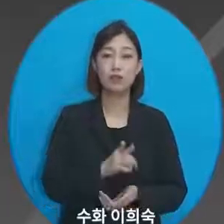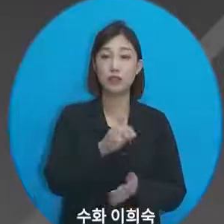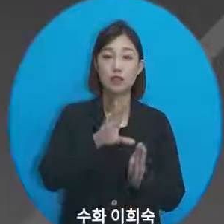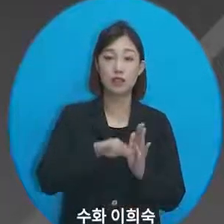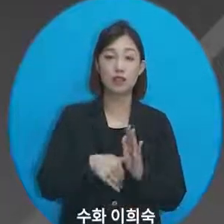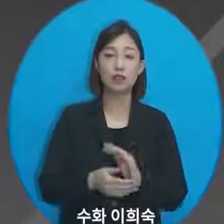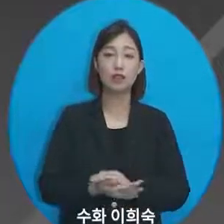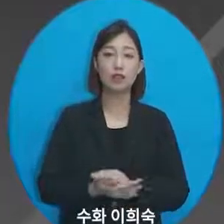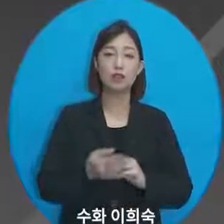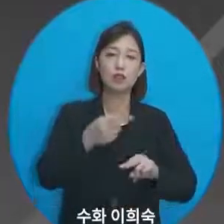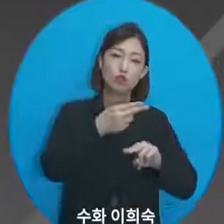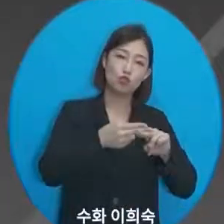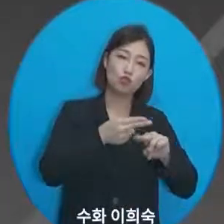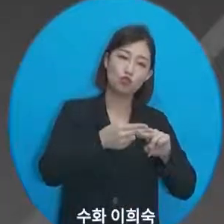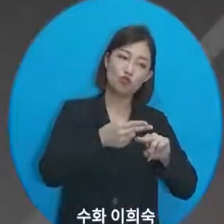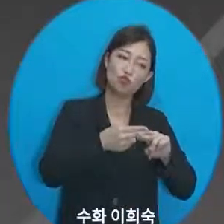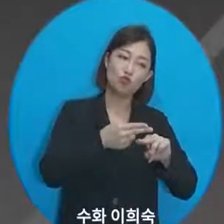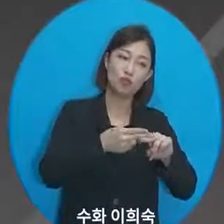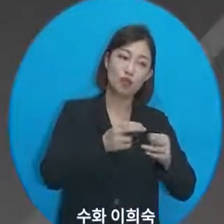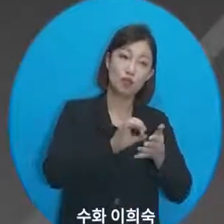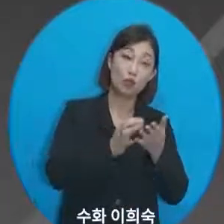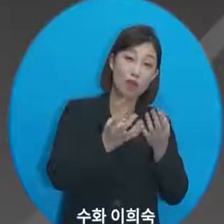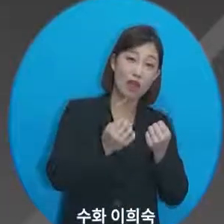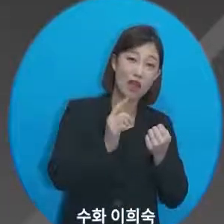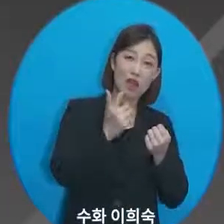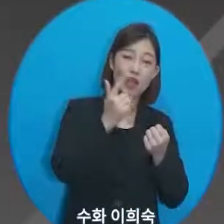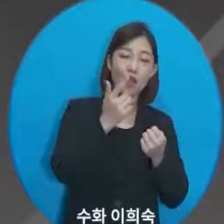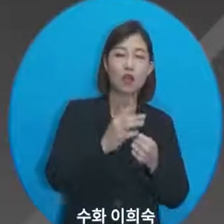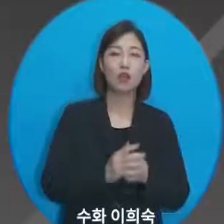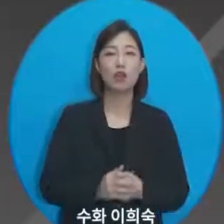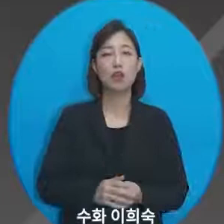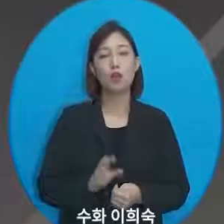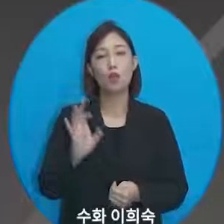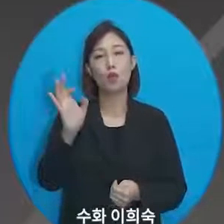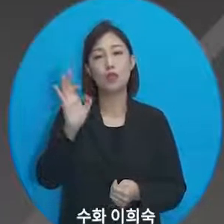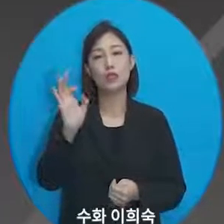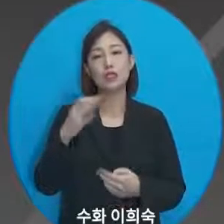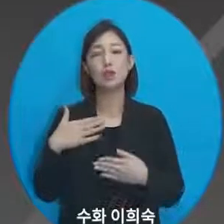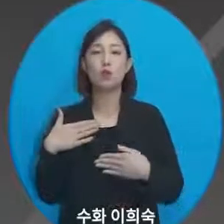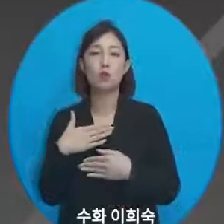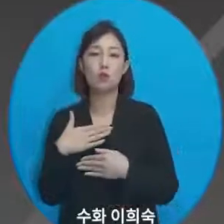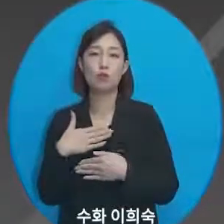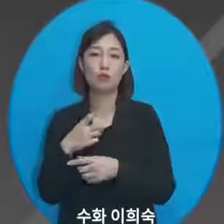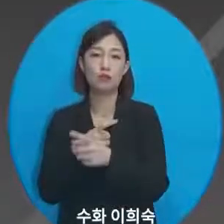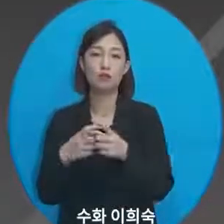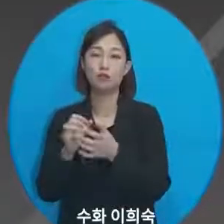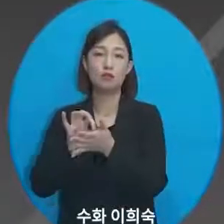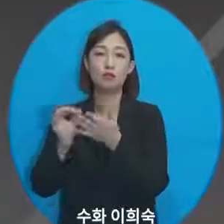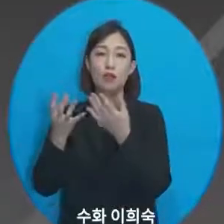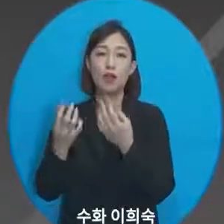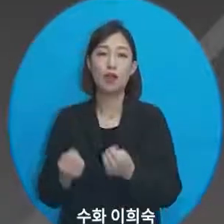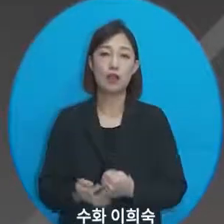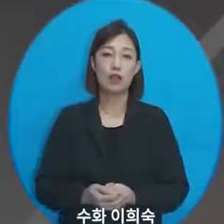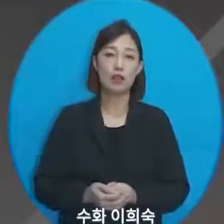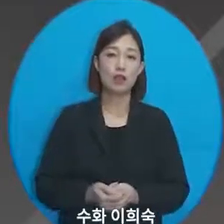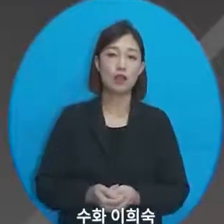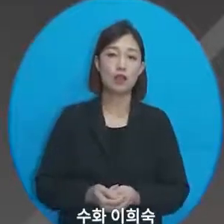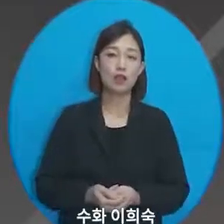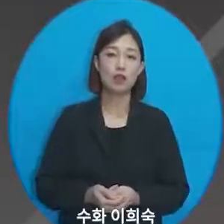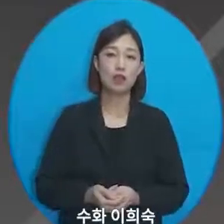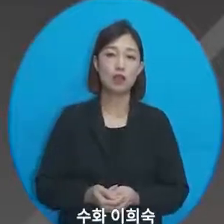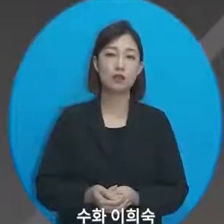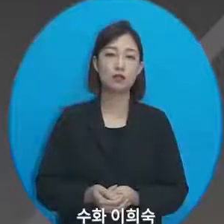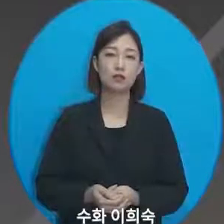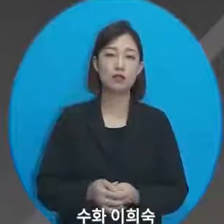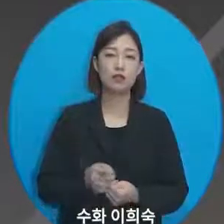경우엔 주방보다는 오히려 화장실, 욕실에 대한 이용률이 굉장히 높아집니다. 즉 생리 현상을